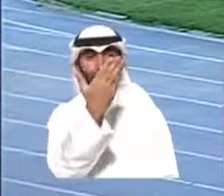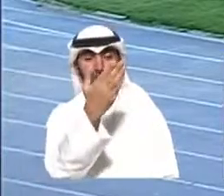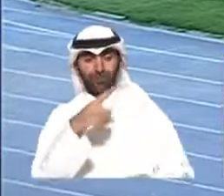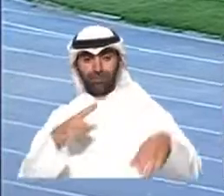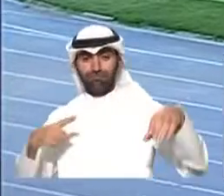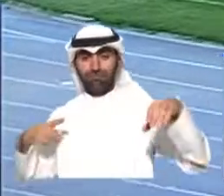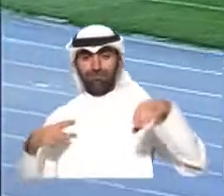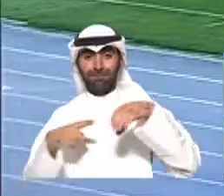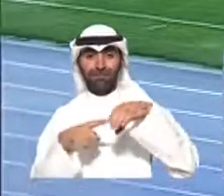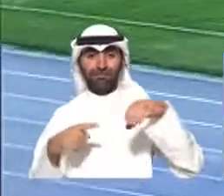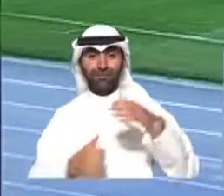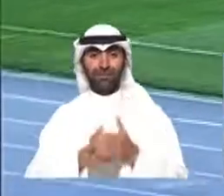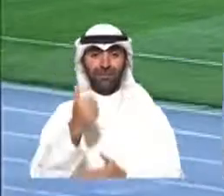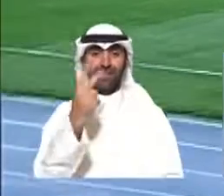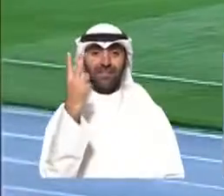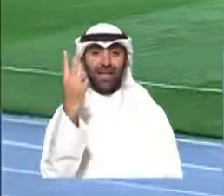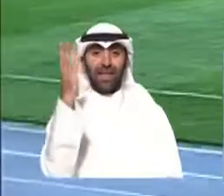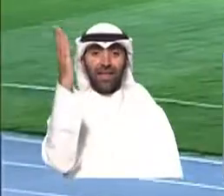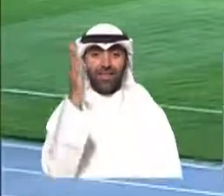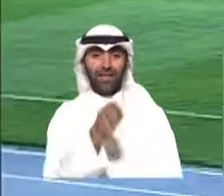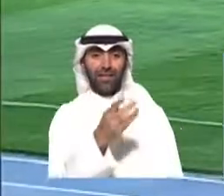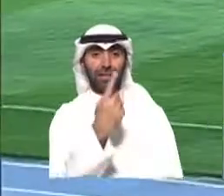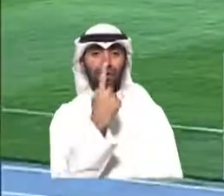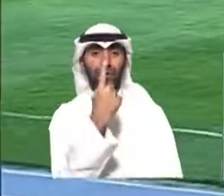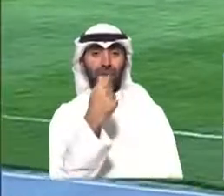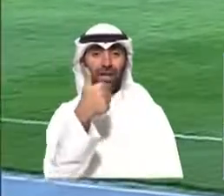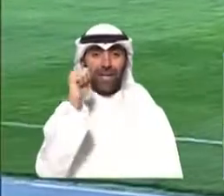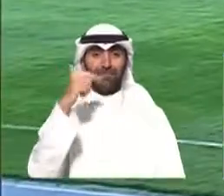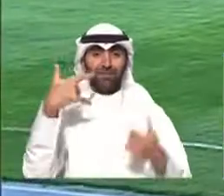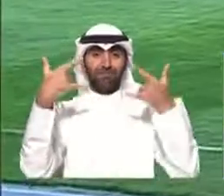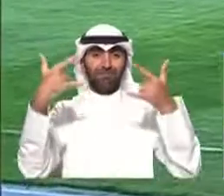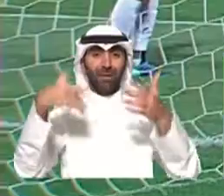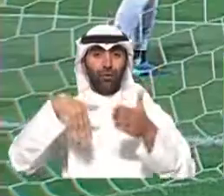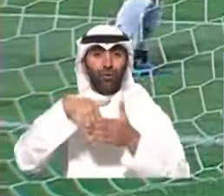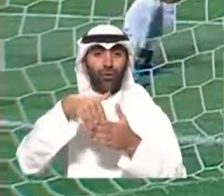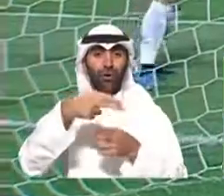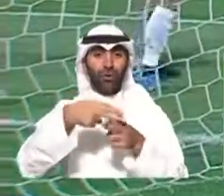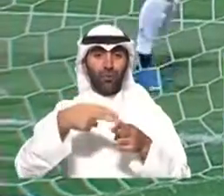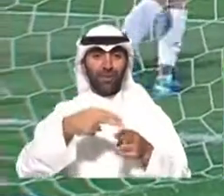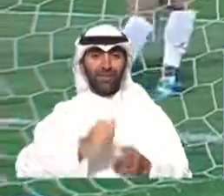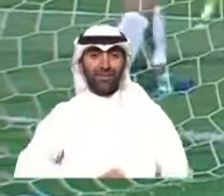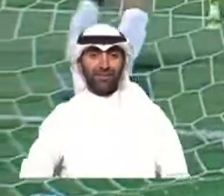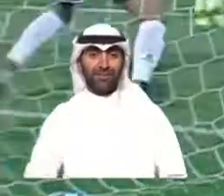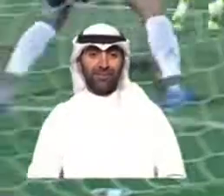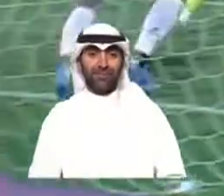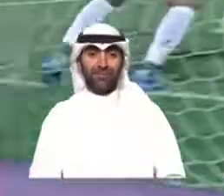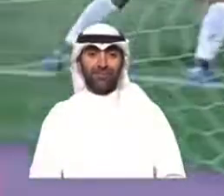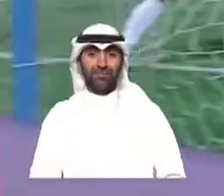الهدف الثاني عن طريق جيجي سياج في الدقيقة 78.